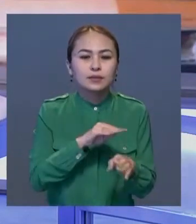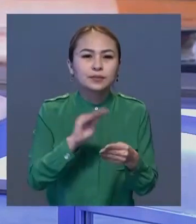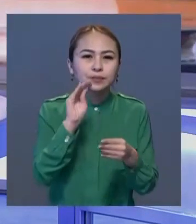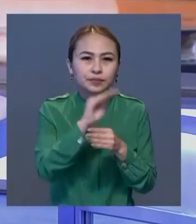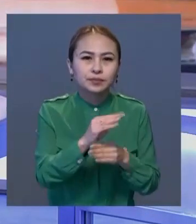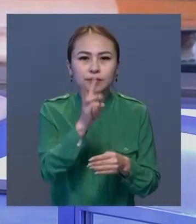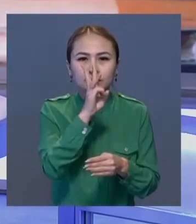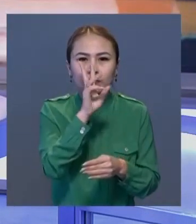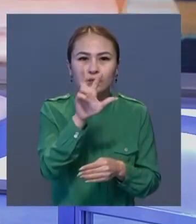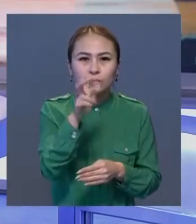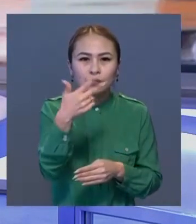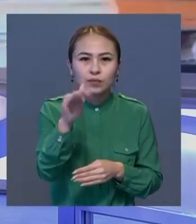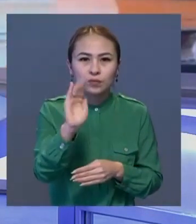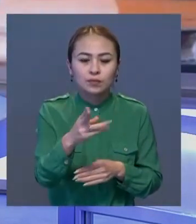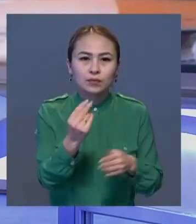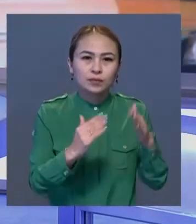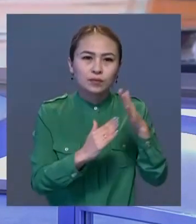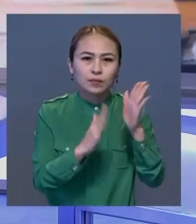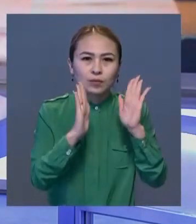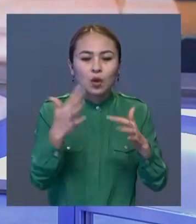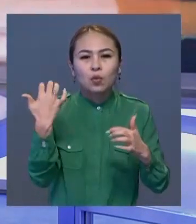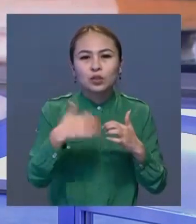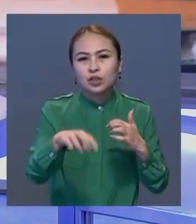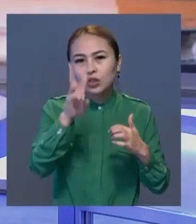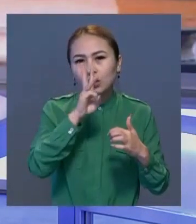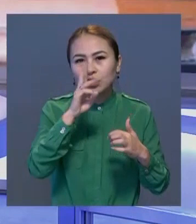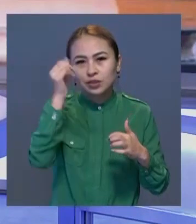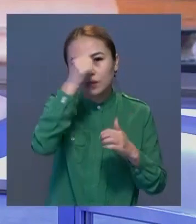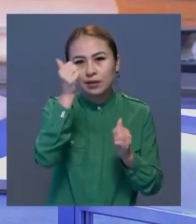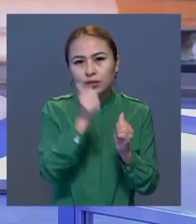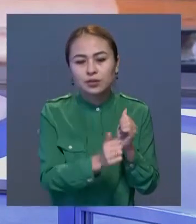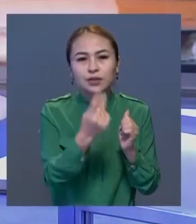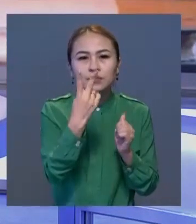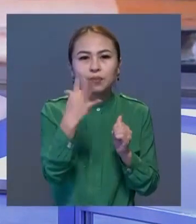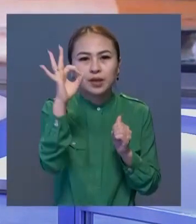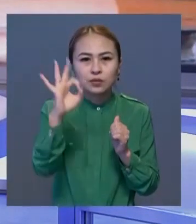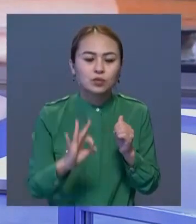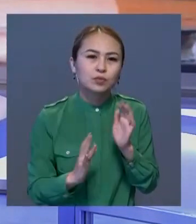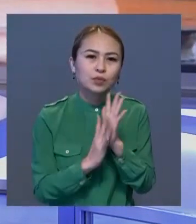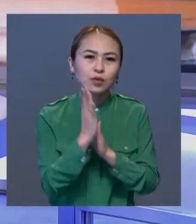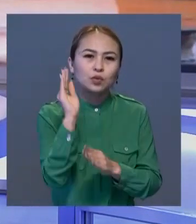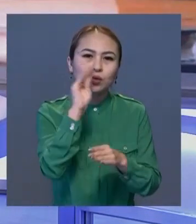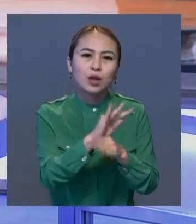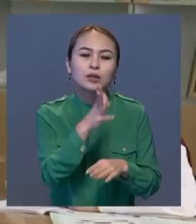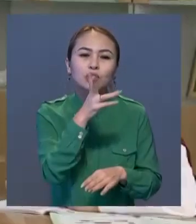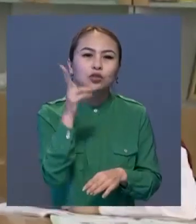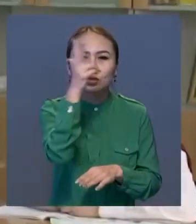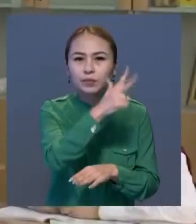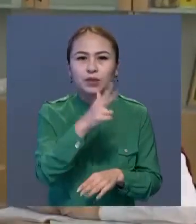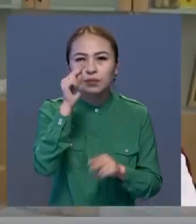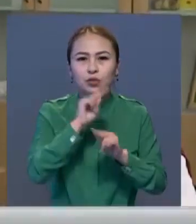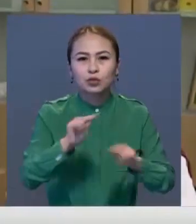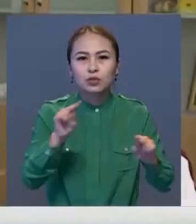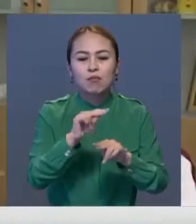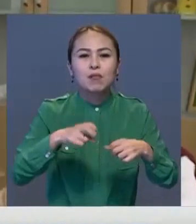көрсетілгенде жалақы көлемі 330 мың теңге болады. Орташа жалақы жыл сайын 25%-ке өсіп отырады. Сондай қалдағы 3 жылда